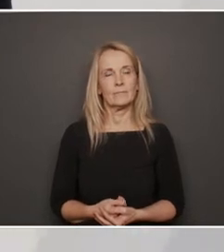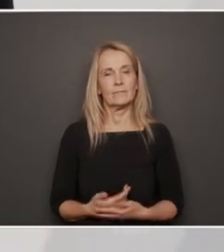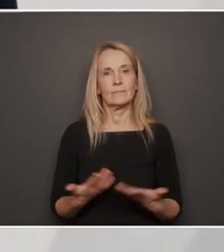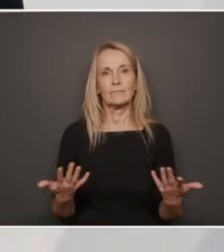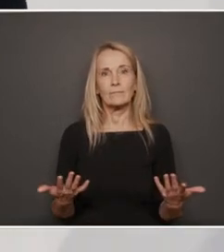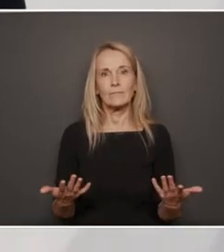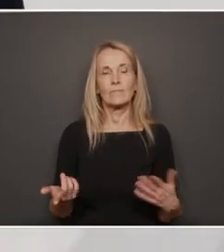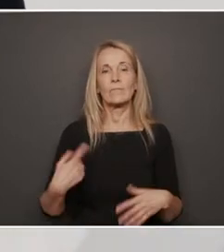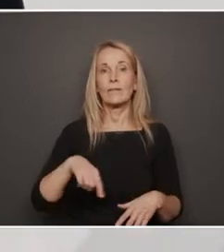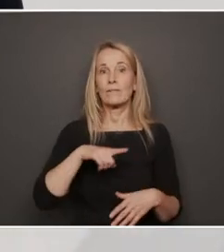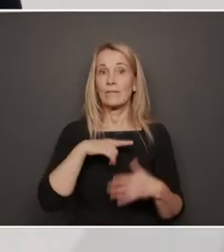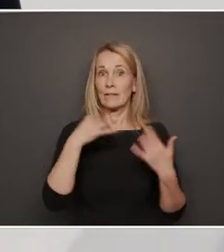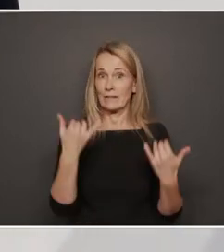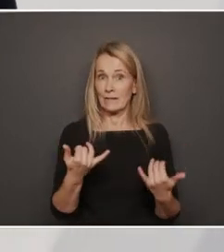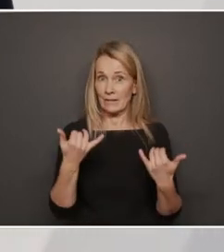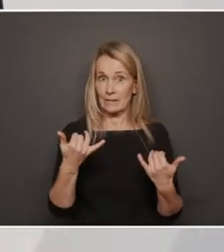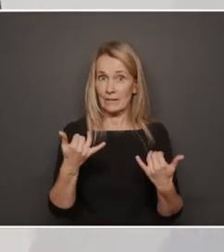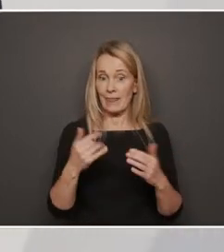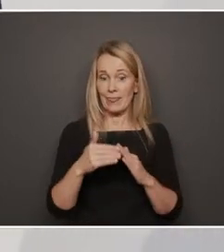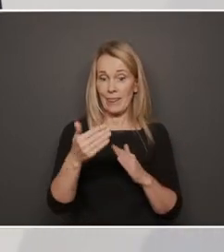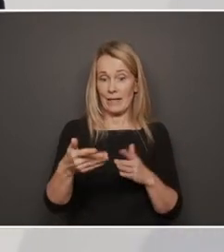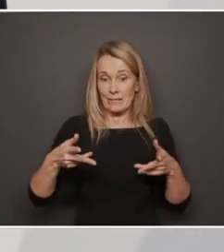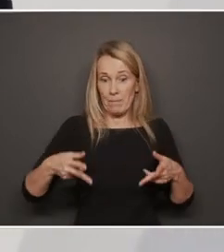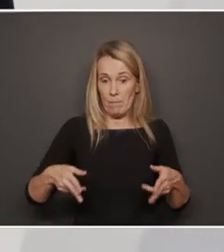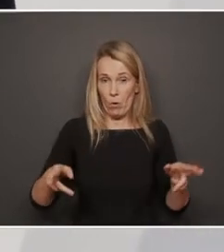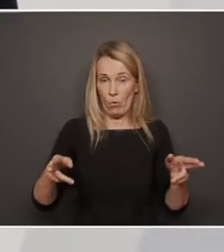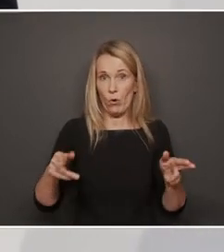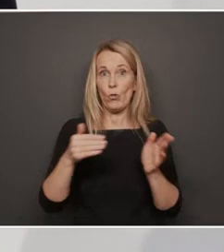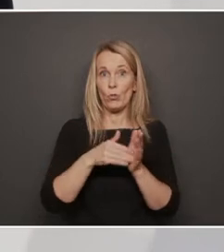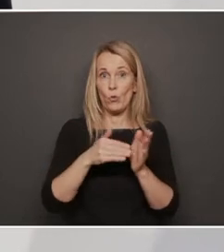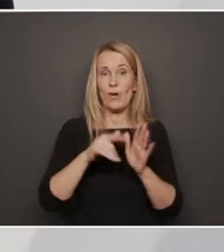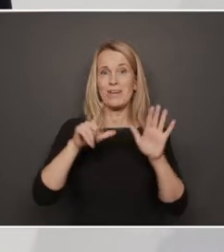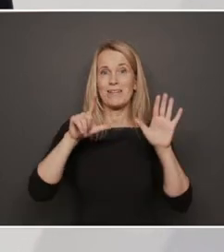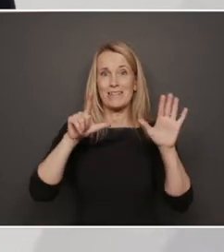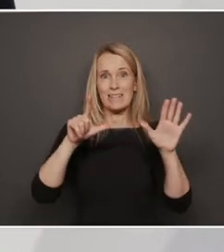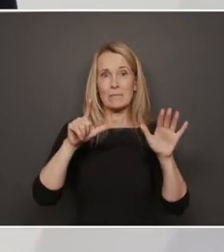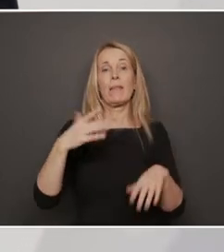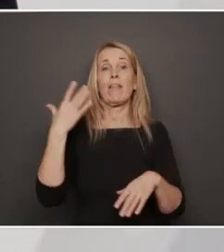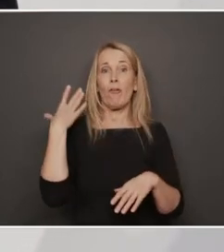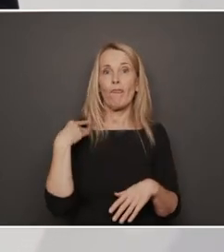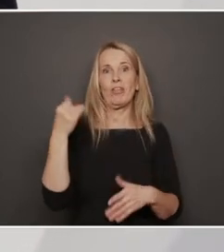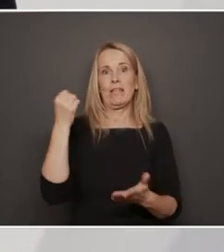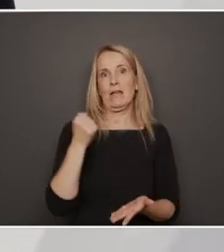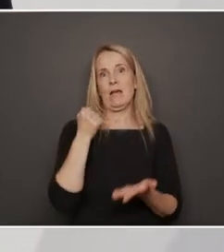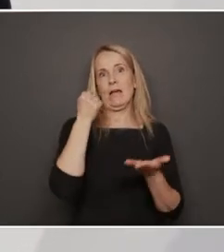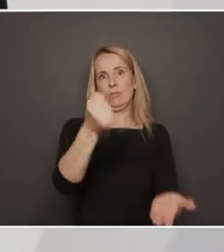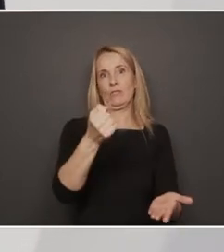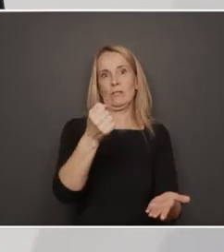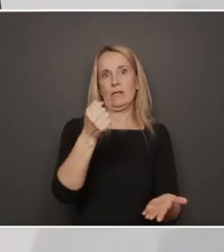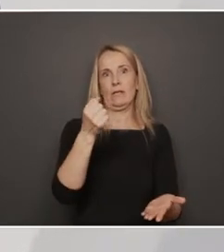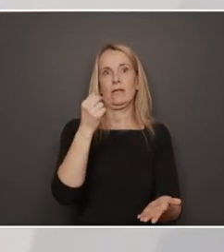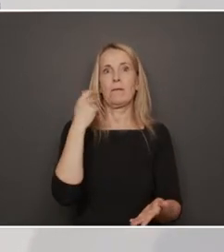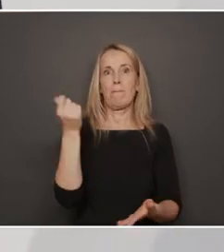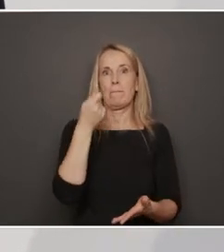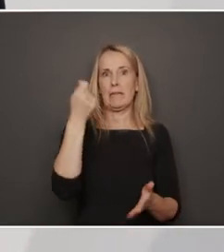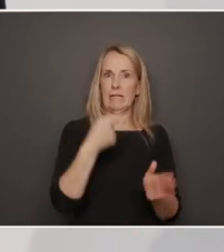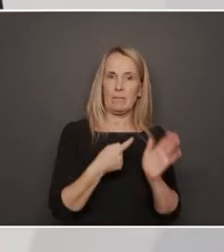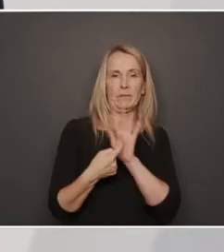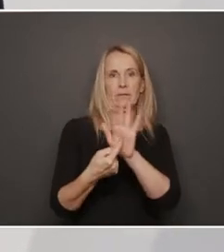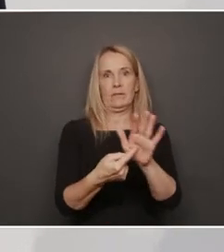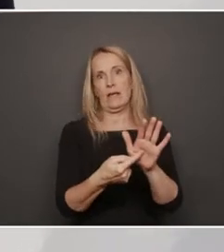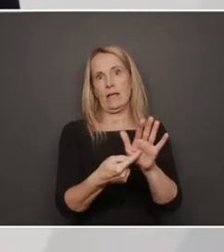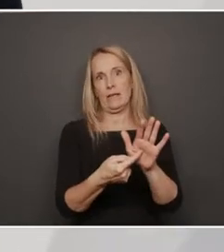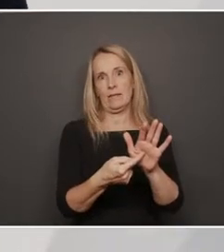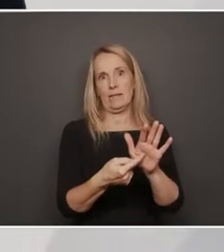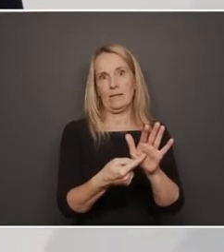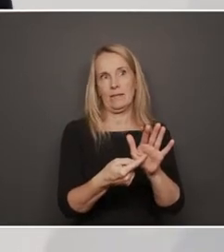Wir werden im jetzt folgenden Block die nächsten 7 wieder ausgezeichneten Betriebe vor den Vorhang holen. Das